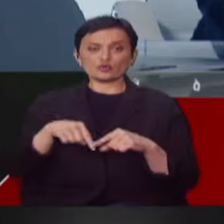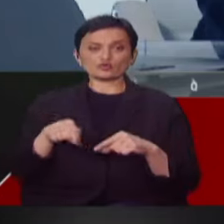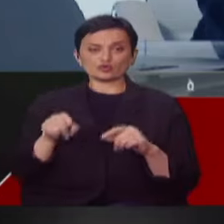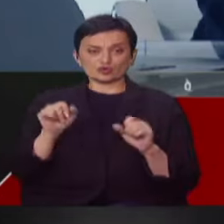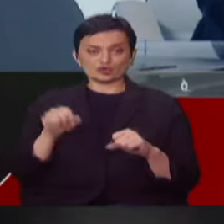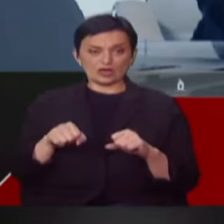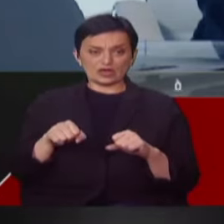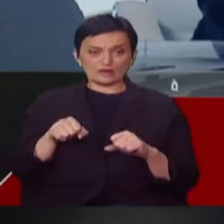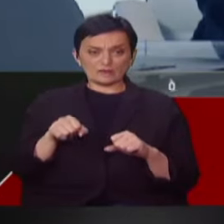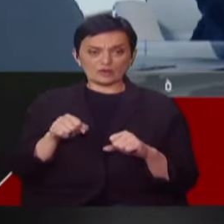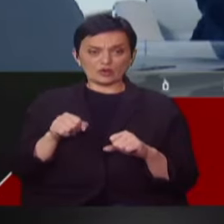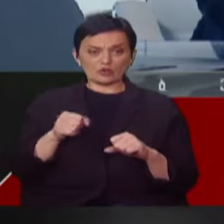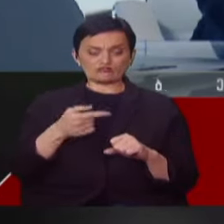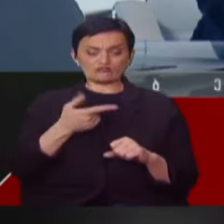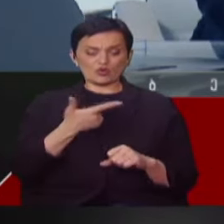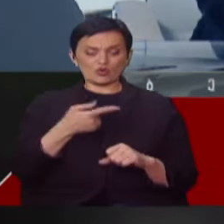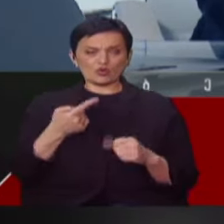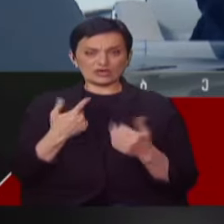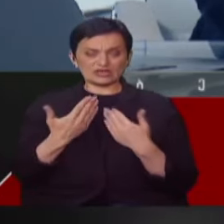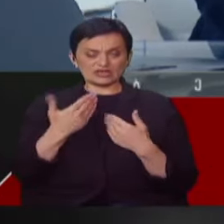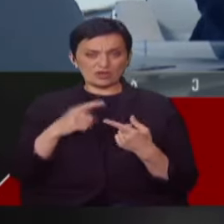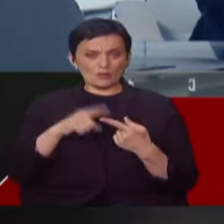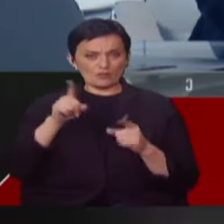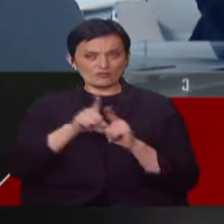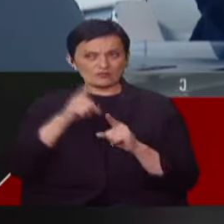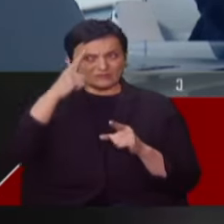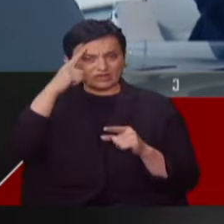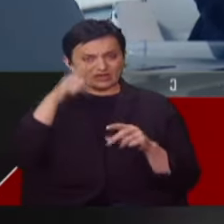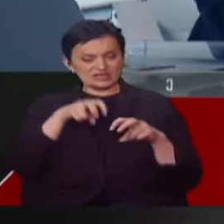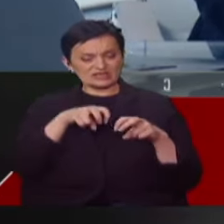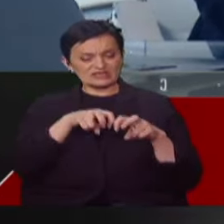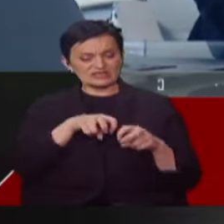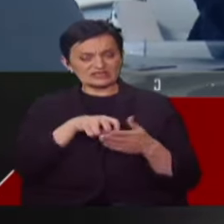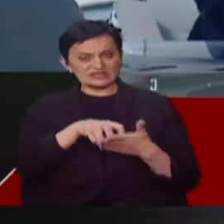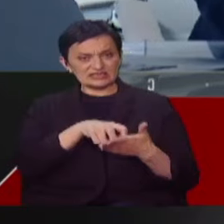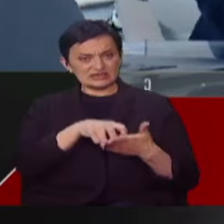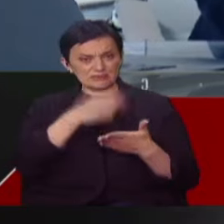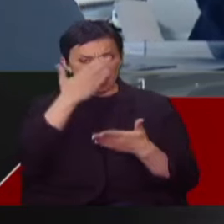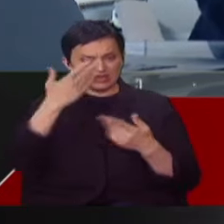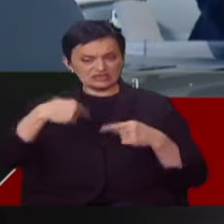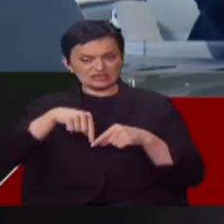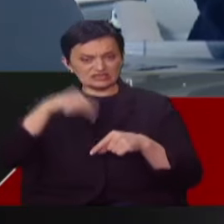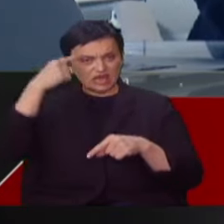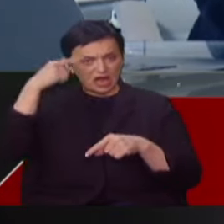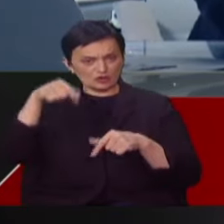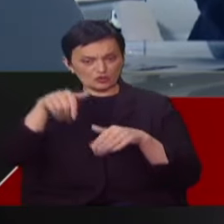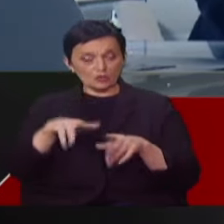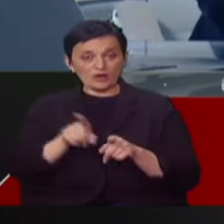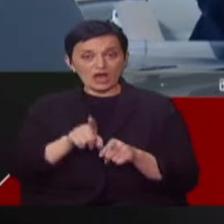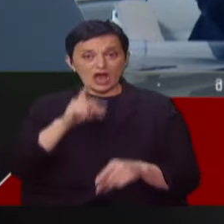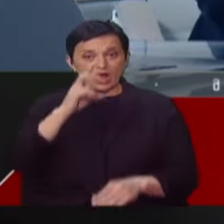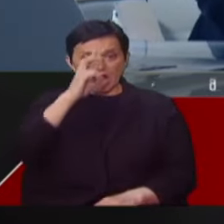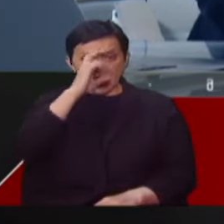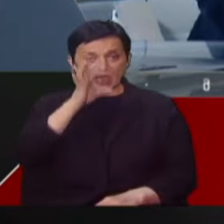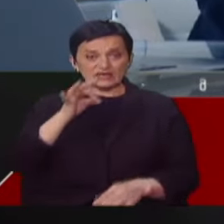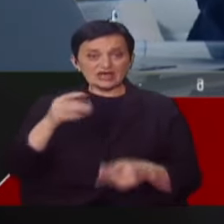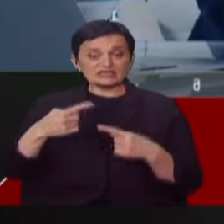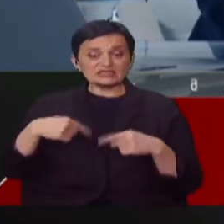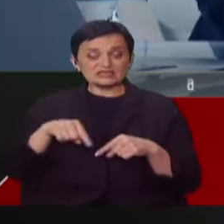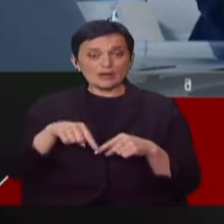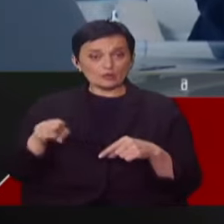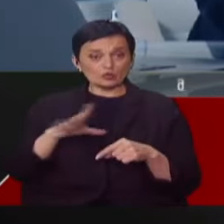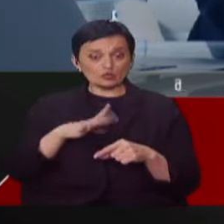შეიძლება შეიქმნას უარყოფითი დამოკიდებულება, სტიგმა ჩამოყალიბდეს საზოგადოებაში. ამაზე ქონდათ არასამთავრობო პრეზიდენტი, მაგრამ